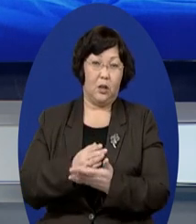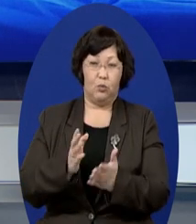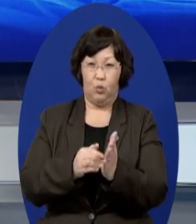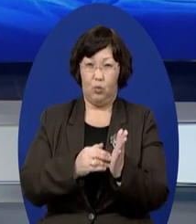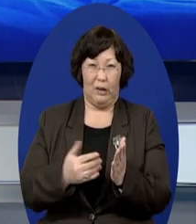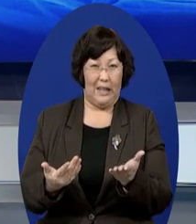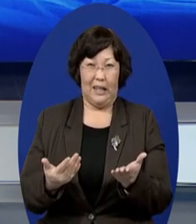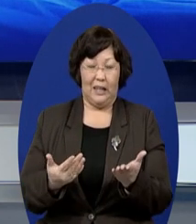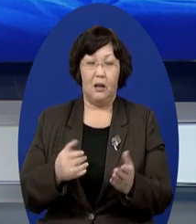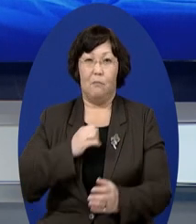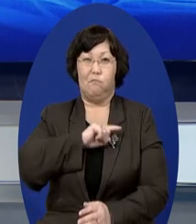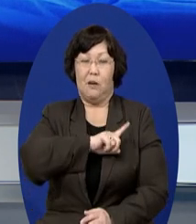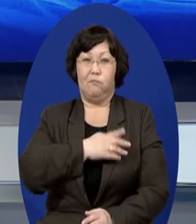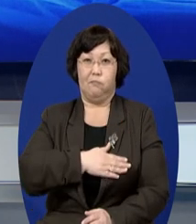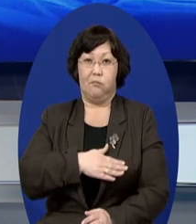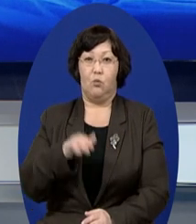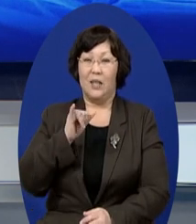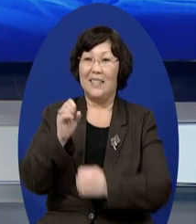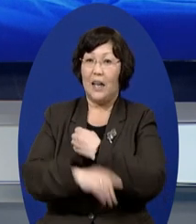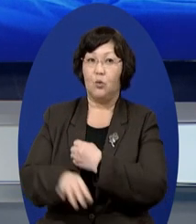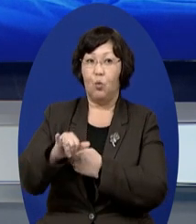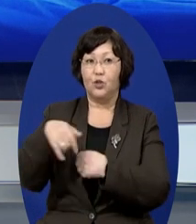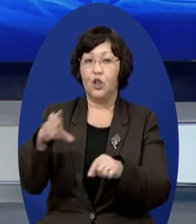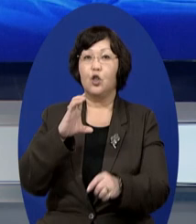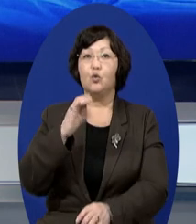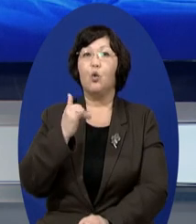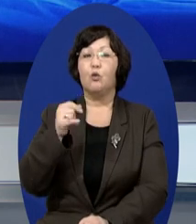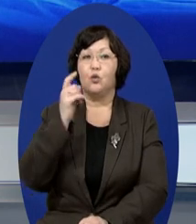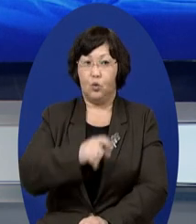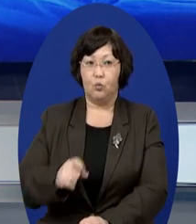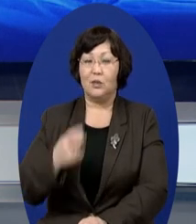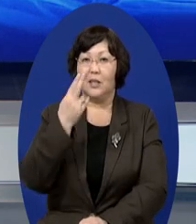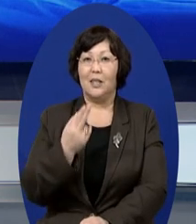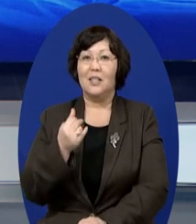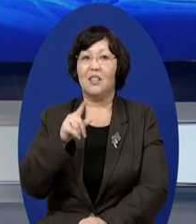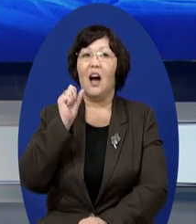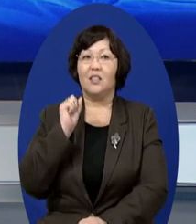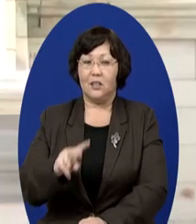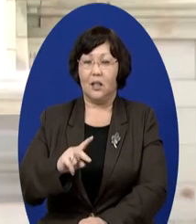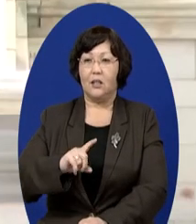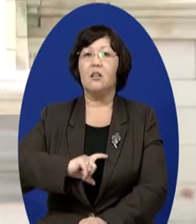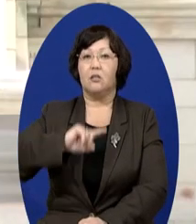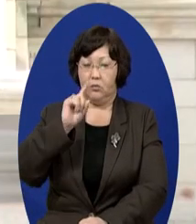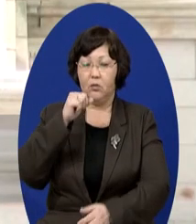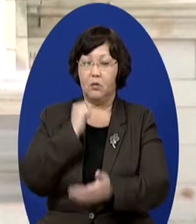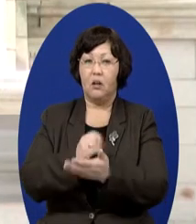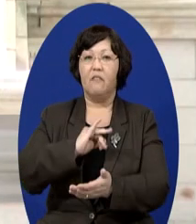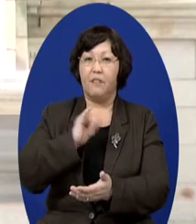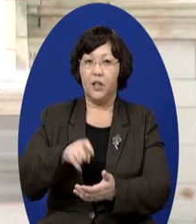дутагдлаас үүдэнч хинээлэг болсод ядуу буруу орнуудын совилогчдод цагаачлалын виз олгох нь нэмэгдчихэ.